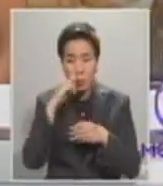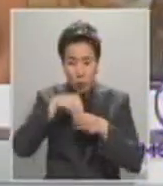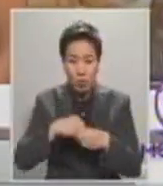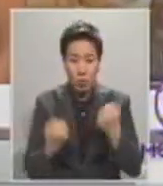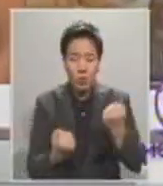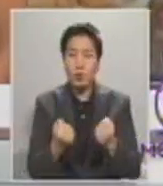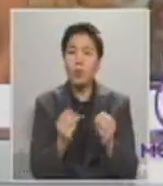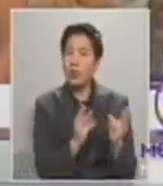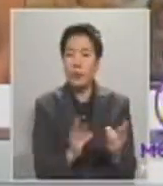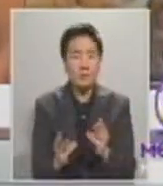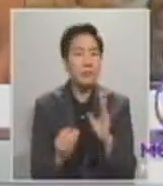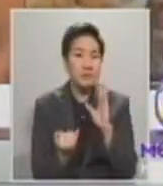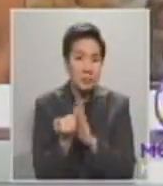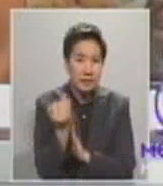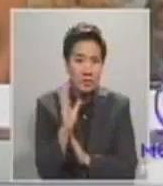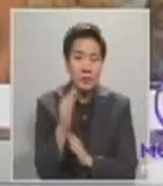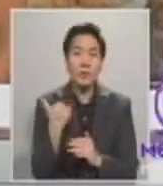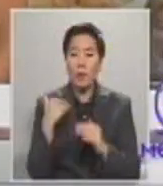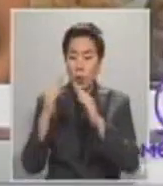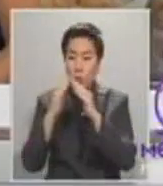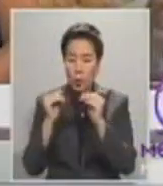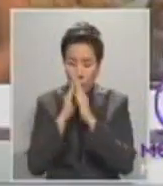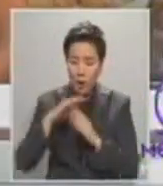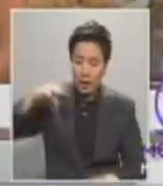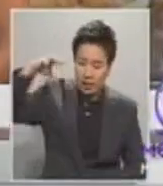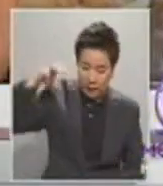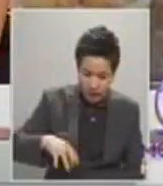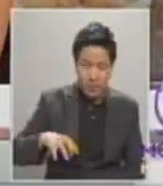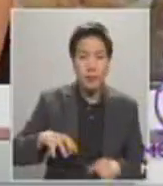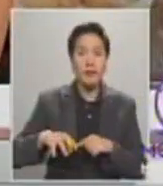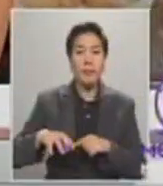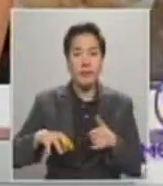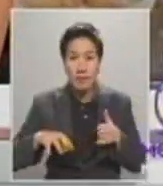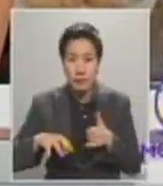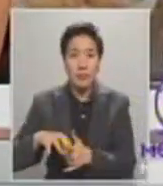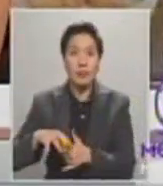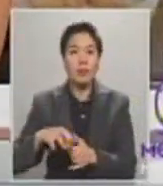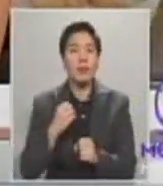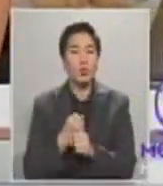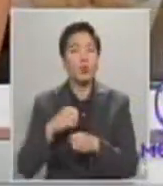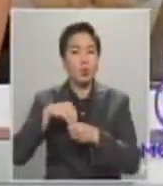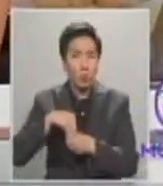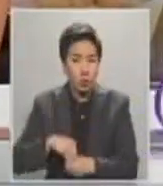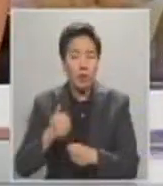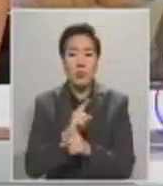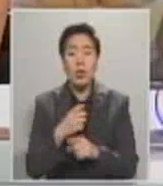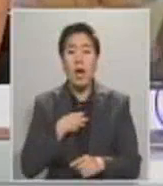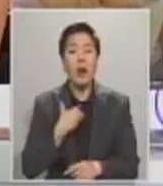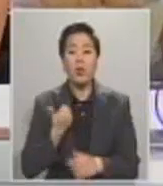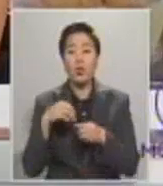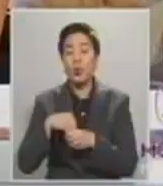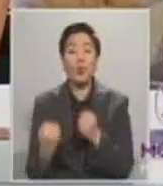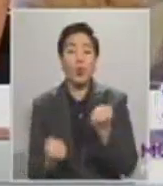ถแบบนี้ก็ไม่ถูกต้องนะครับก็ต้องมีวัดวาอารามมีสถานที ่ต้องมีสถานที่ใช่ไหม ลงพระโบสถ์ทำสังฆกรรมไม่ใช่อัตมาจำพรรษาบน